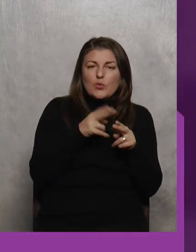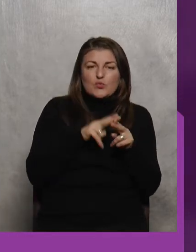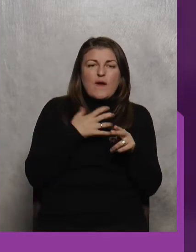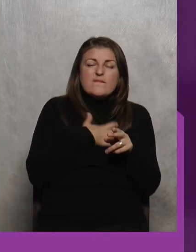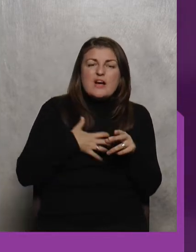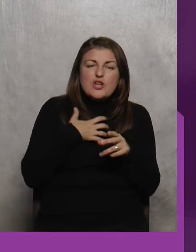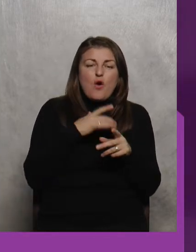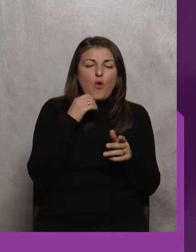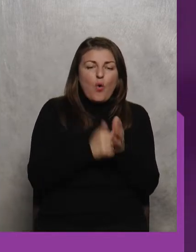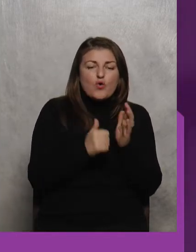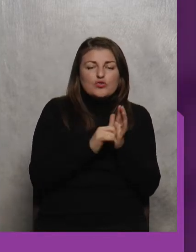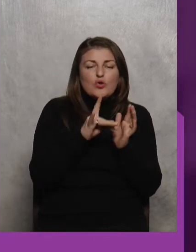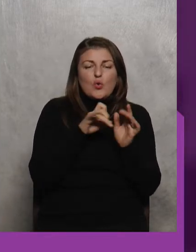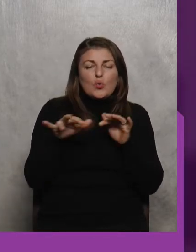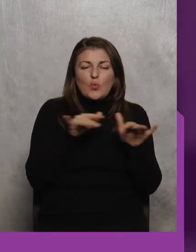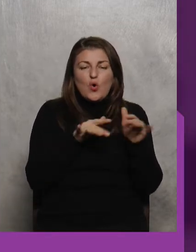дуже важливо кожен рух,